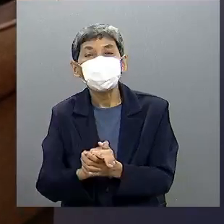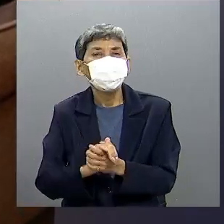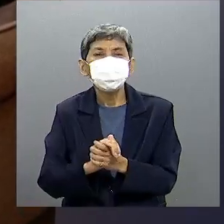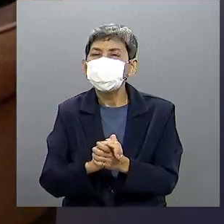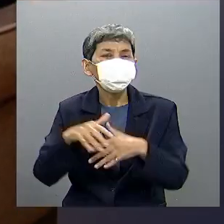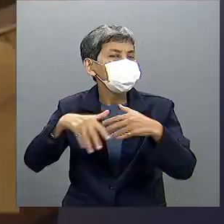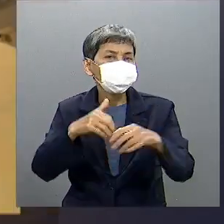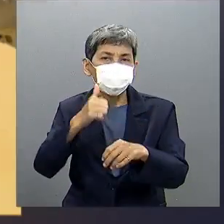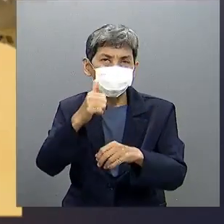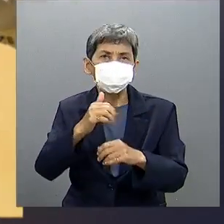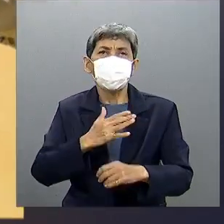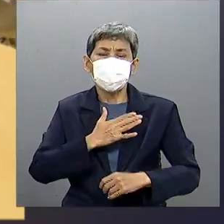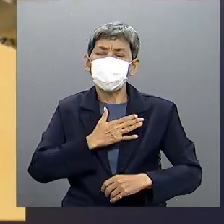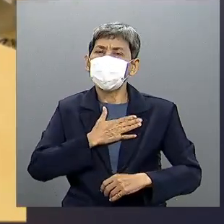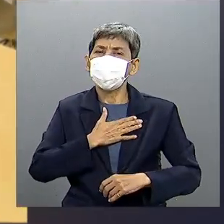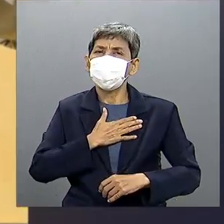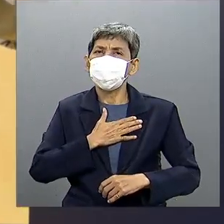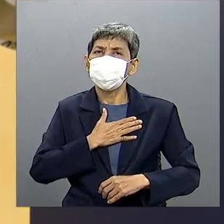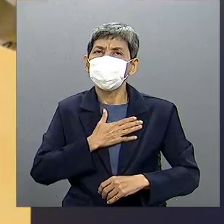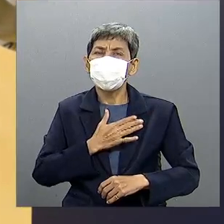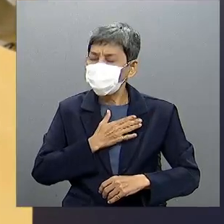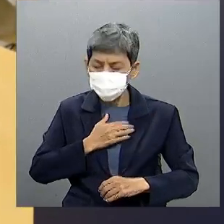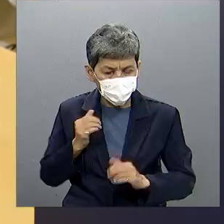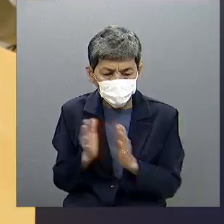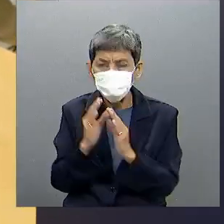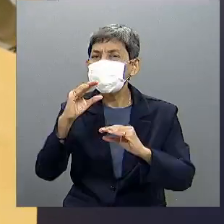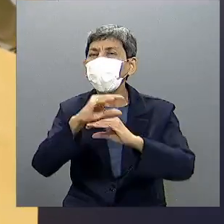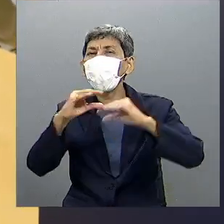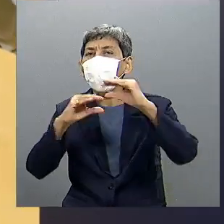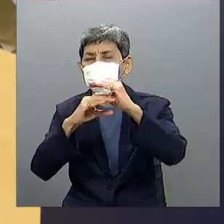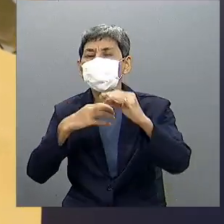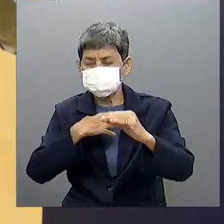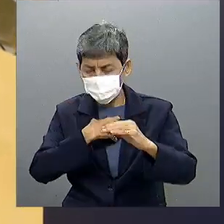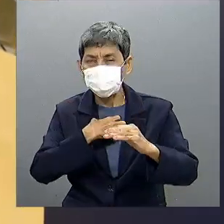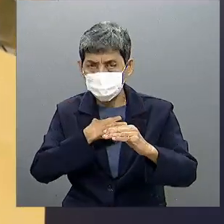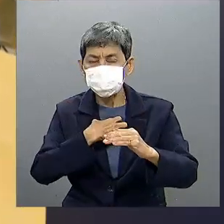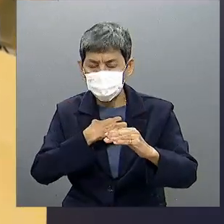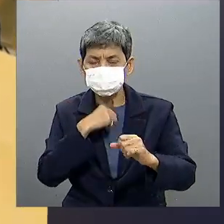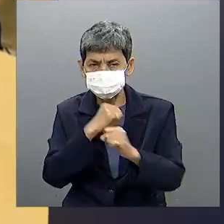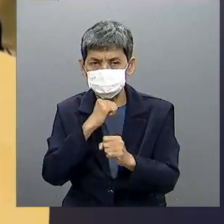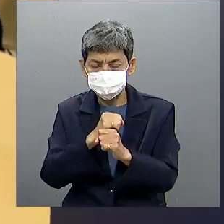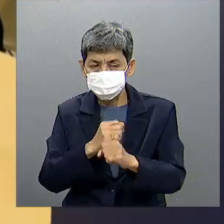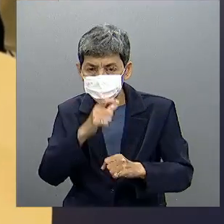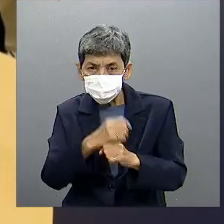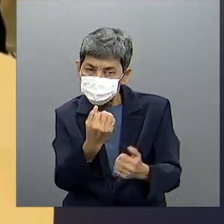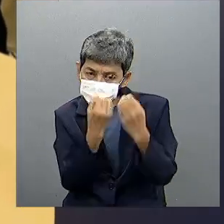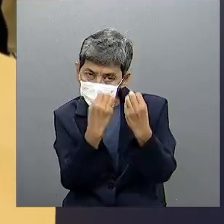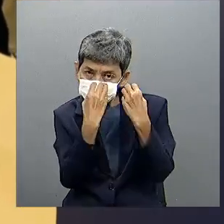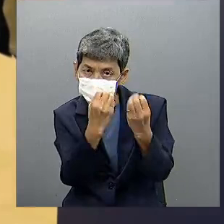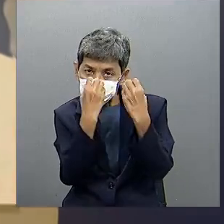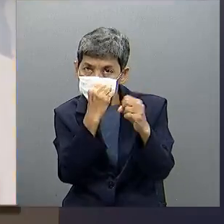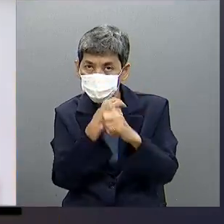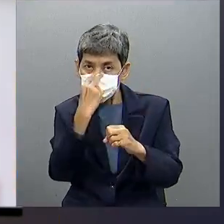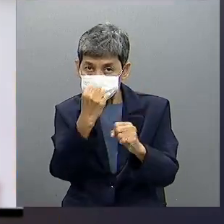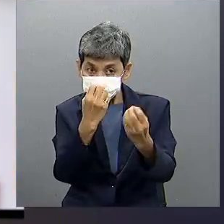หนูก็เลยเข้าร่วมโครงการนี้เพราะว่าเขามีทักษะต่างๆใช่ไหมคะอย่างที่เราเห็นในเพ